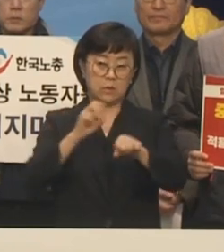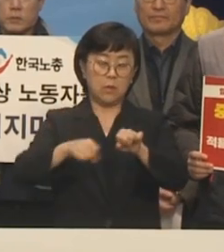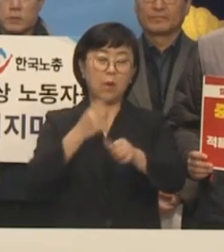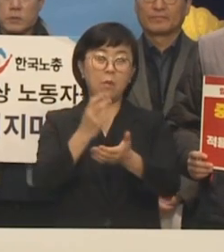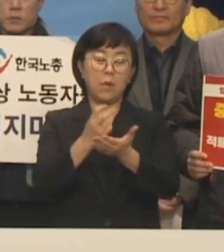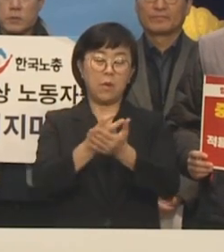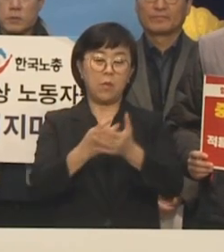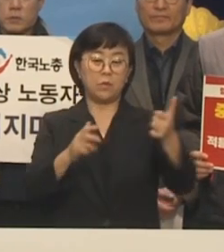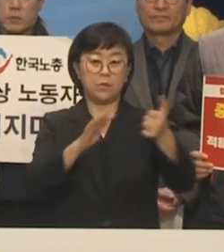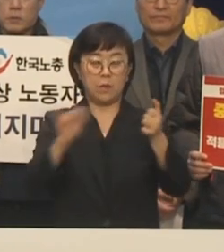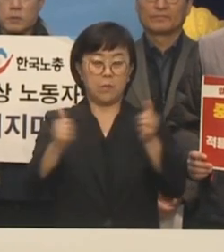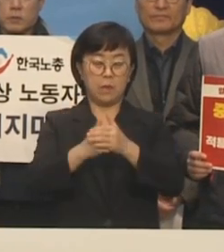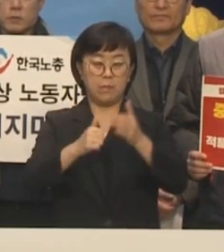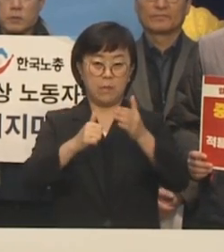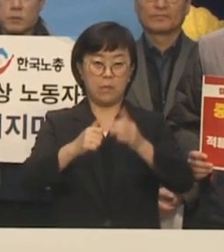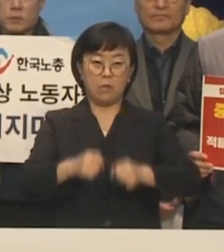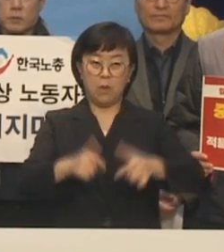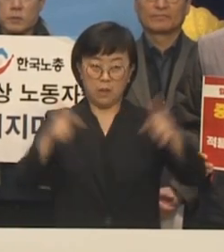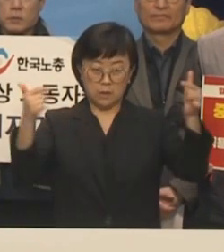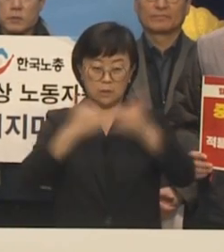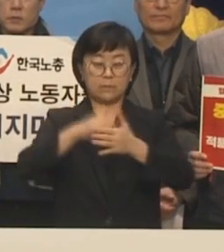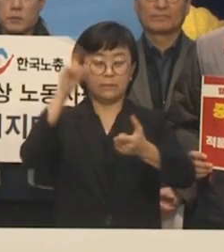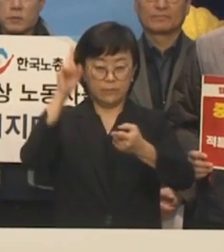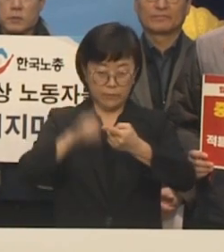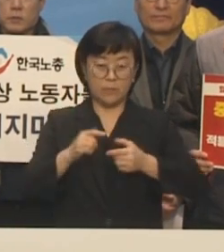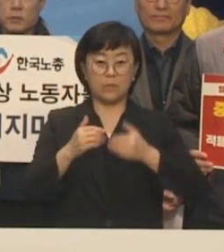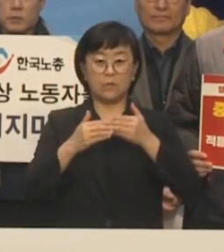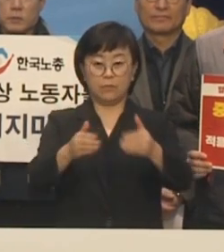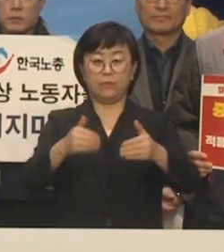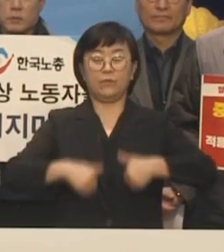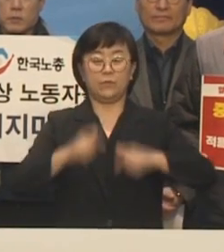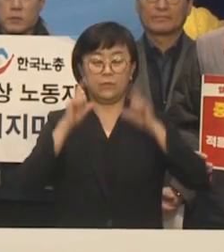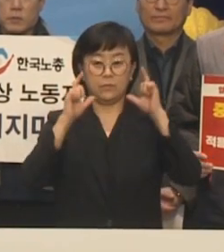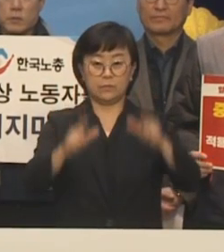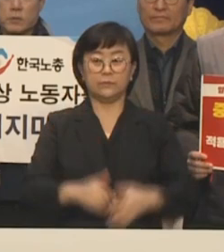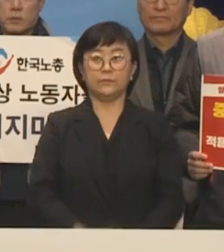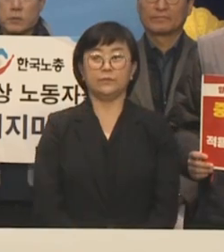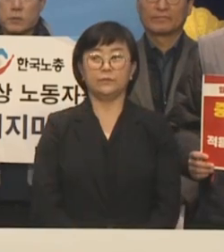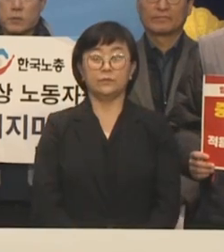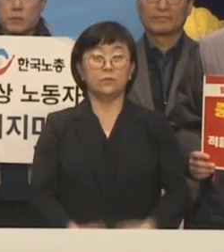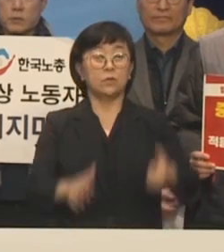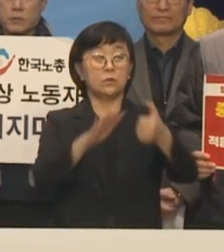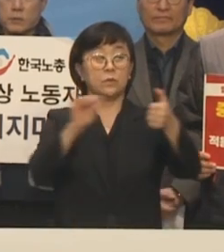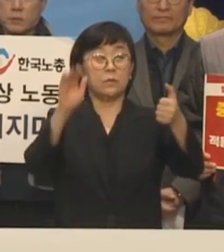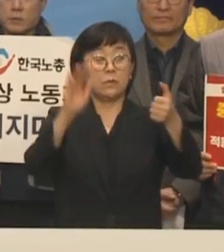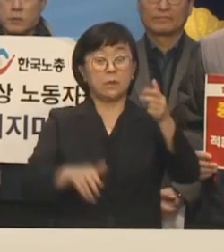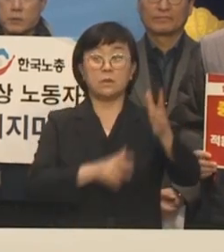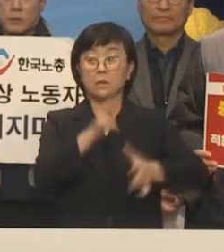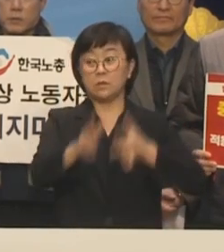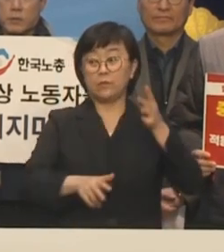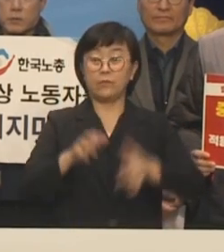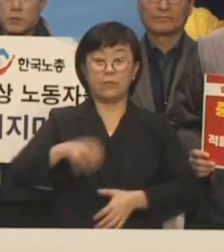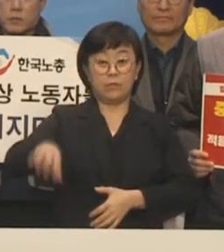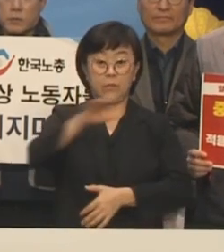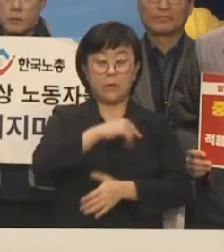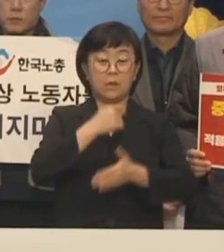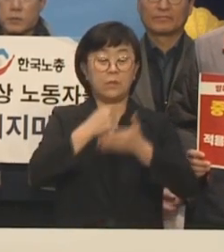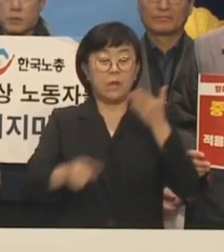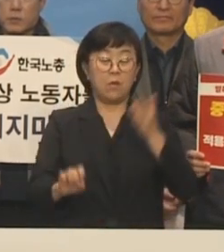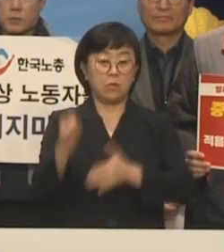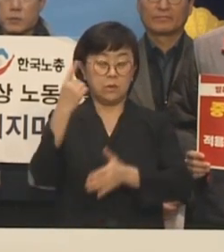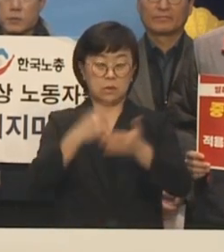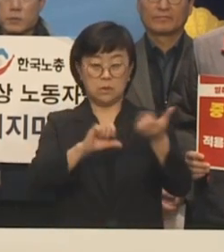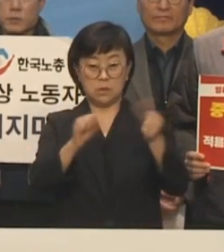확대 예정대로 시행해야 한다는 것을 분명히 말씀드립니다. 50인 미만 사업장의 산재 사망